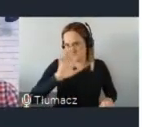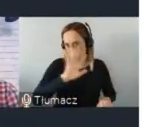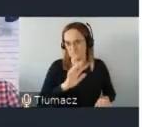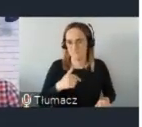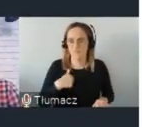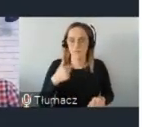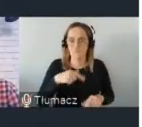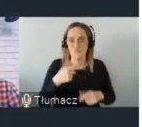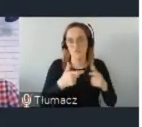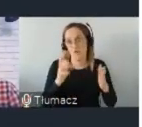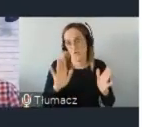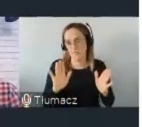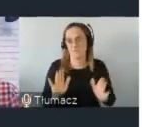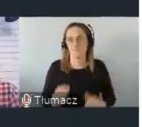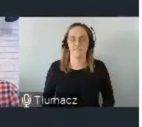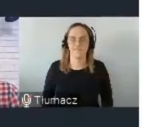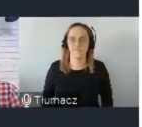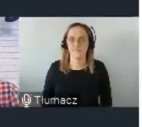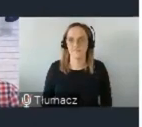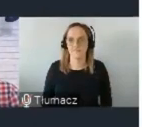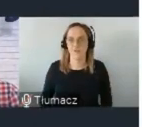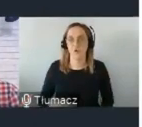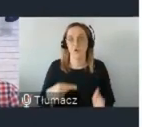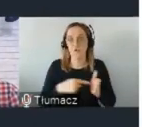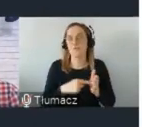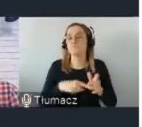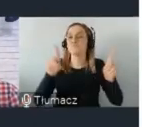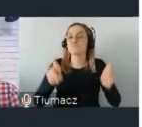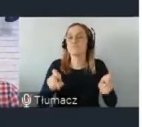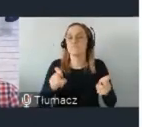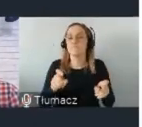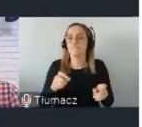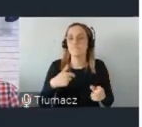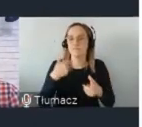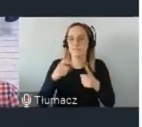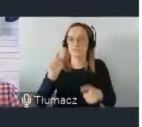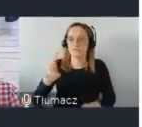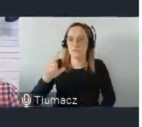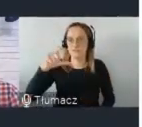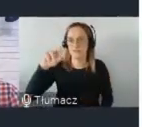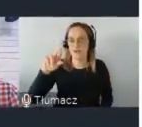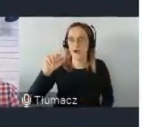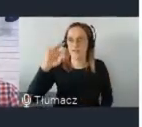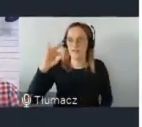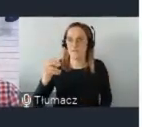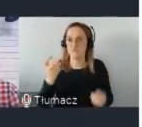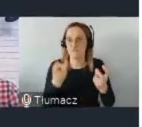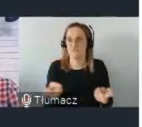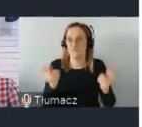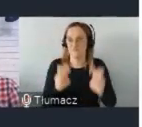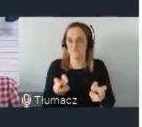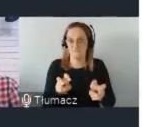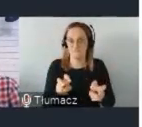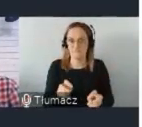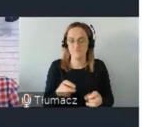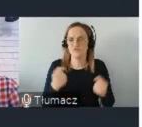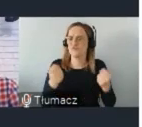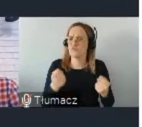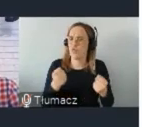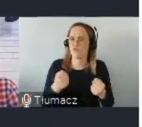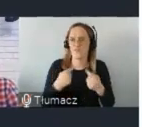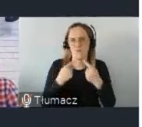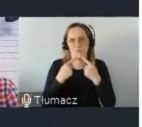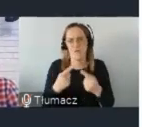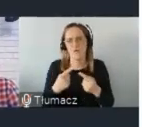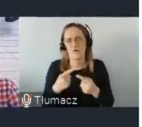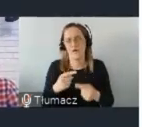muszę chyba tak zrobić. To, od czego zaczynamy, to przycisk Create, czyli utwórz. Dlatego ciężko powiedzieć,